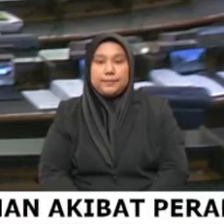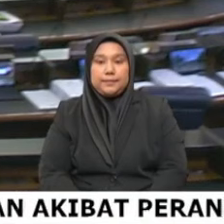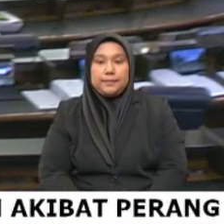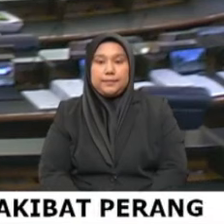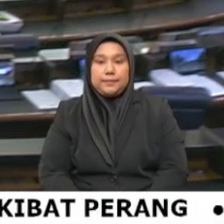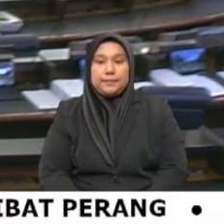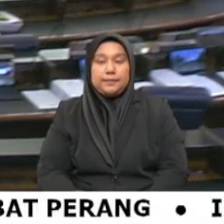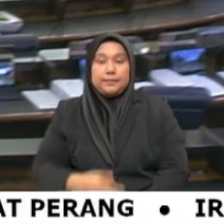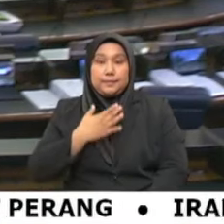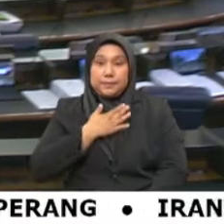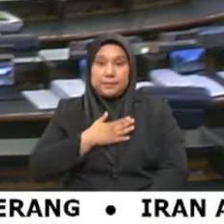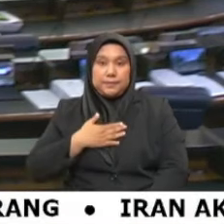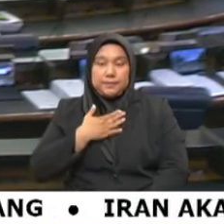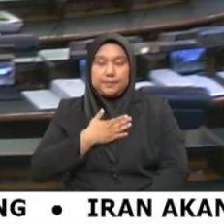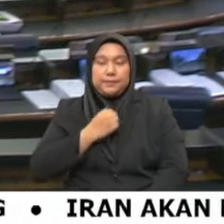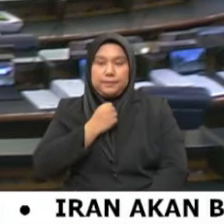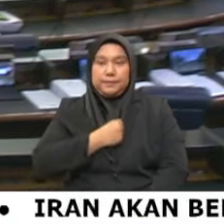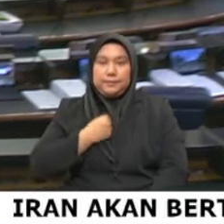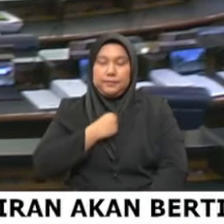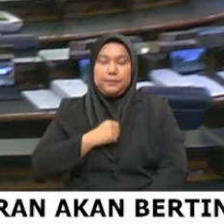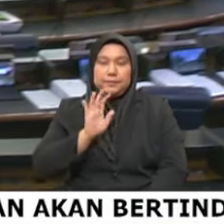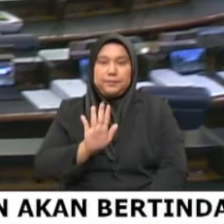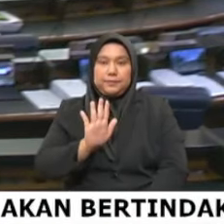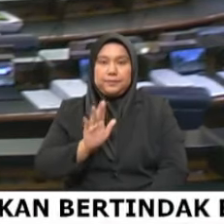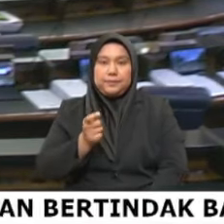Saya minta maaf sebentar ya, Asyuk.